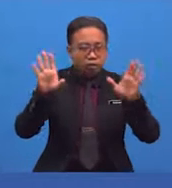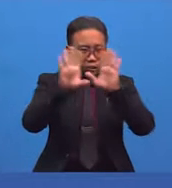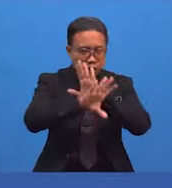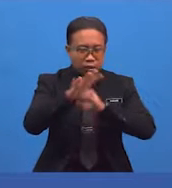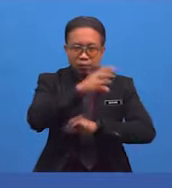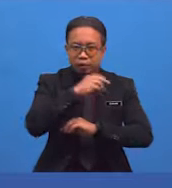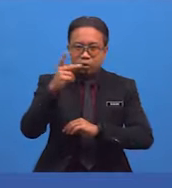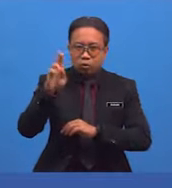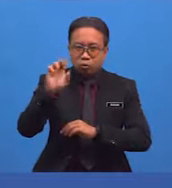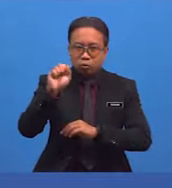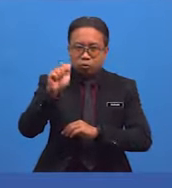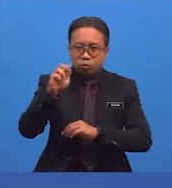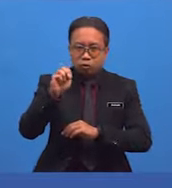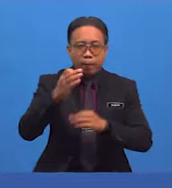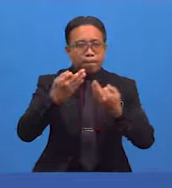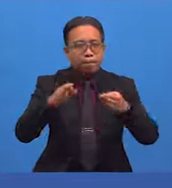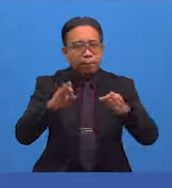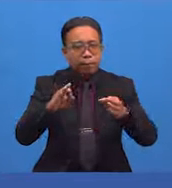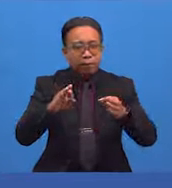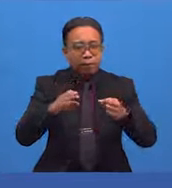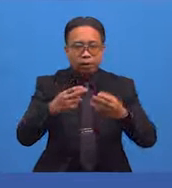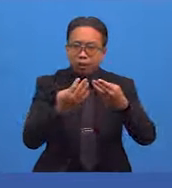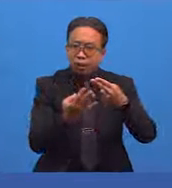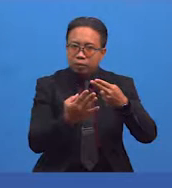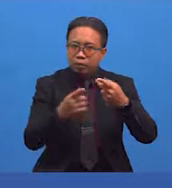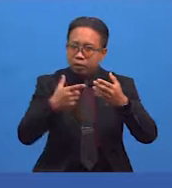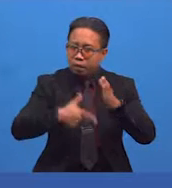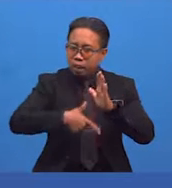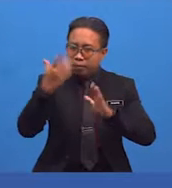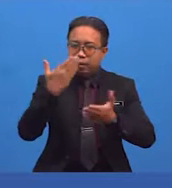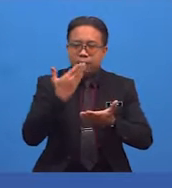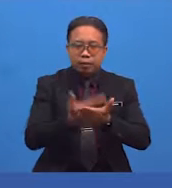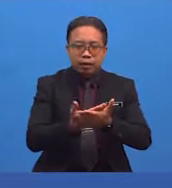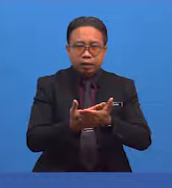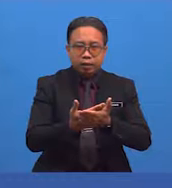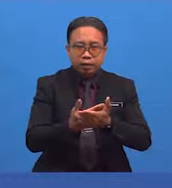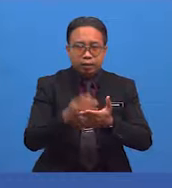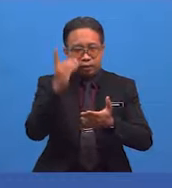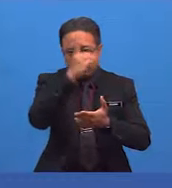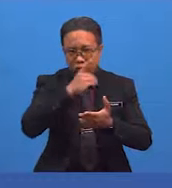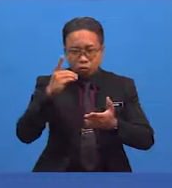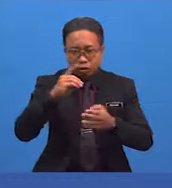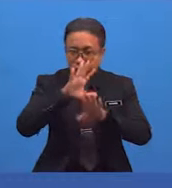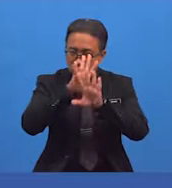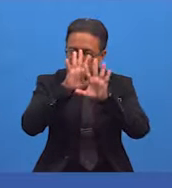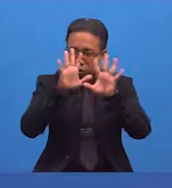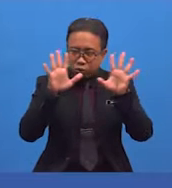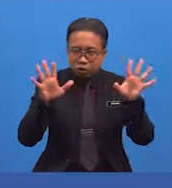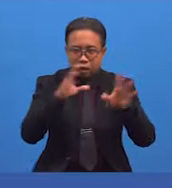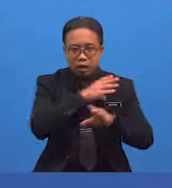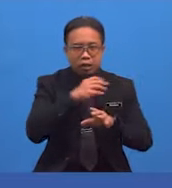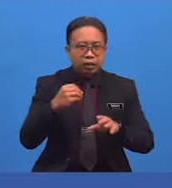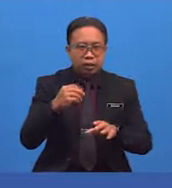dan kusam juga merupakan pembebas haba yang lebih baik berbanding permukaan yang cerah